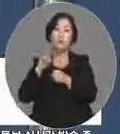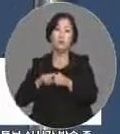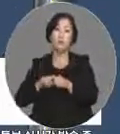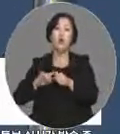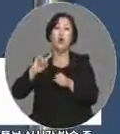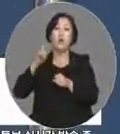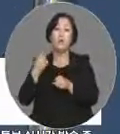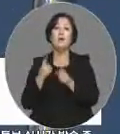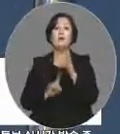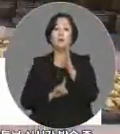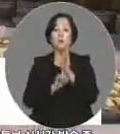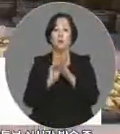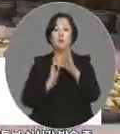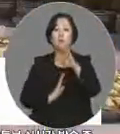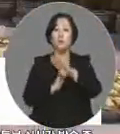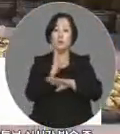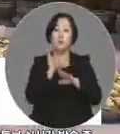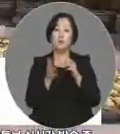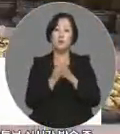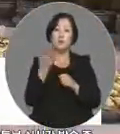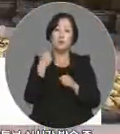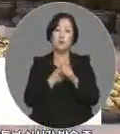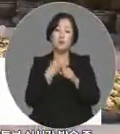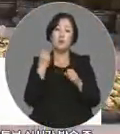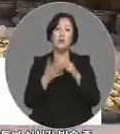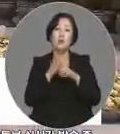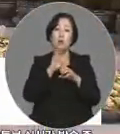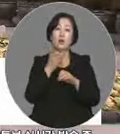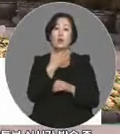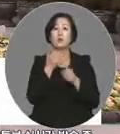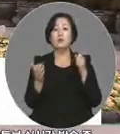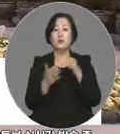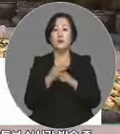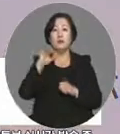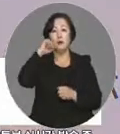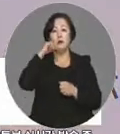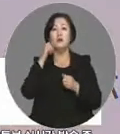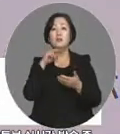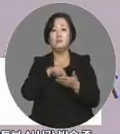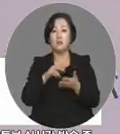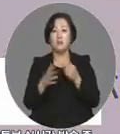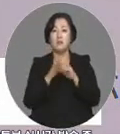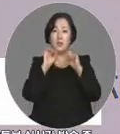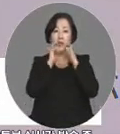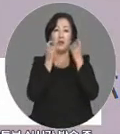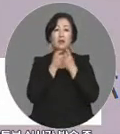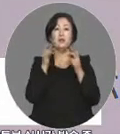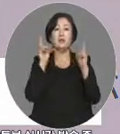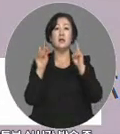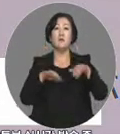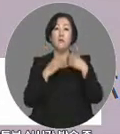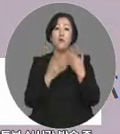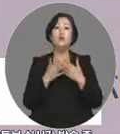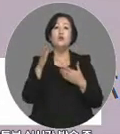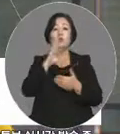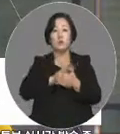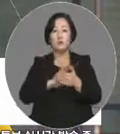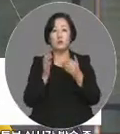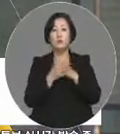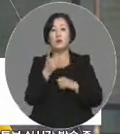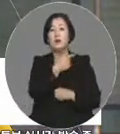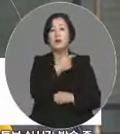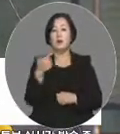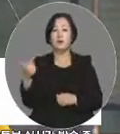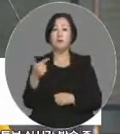100도를 넘겼습니다. 특히 지난해에는 코로나19로 어려웠는데도 기업과 개인 기부가 모두 늘며 가장 많은